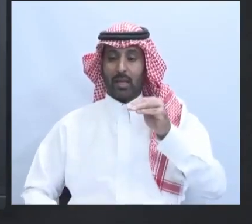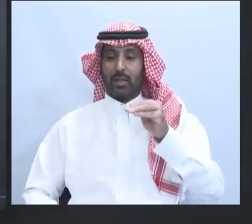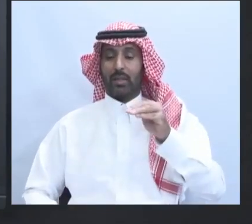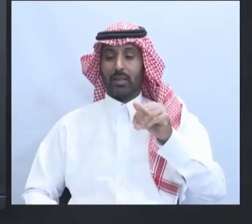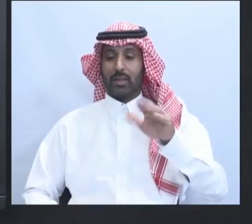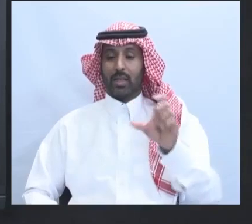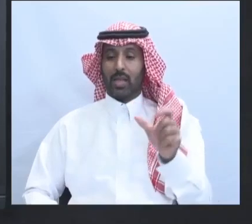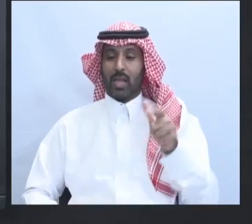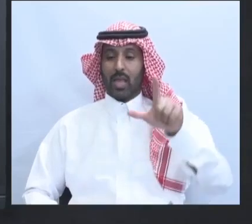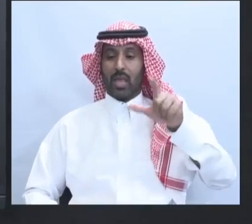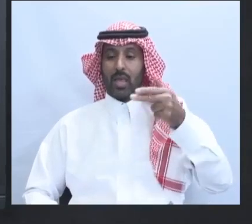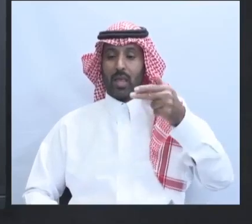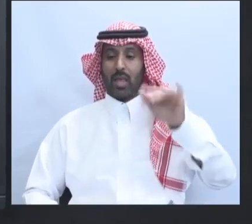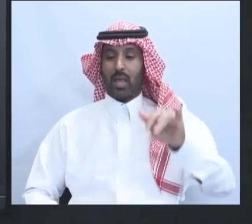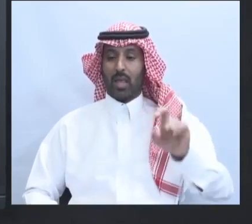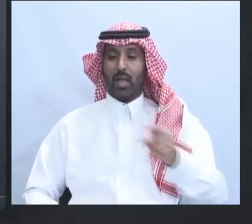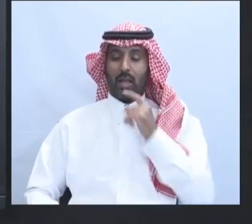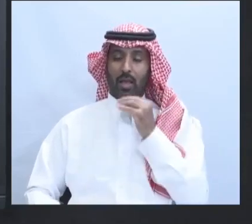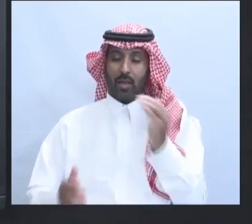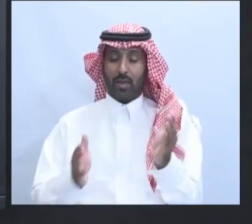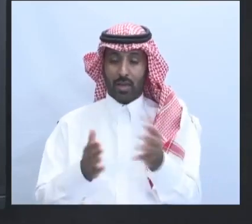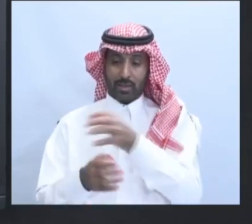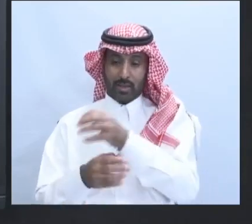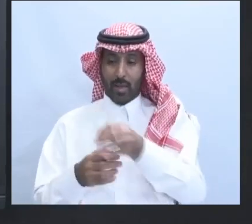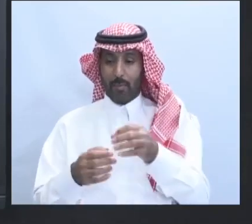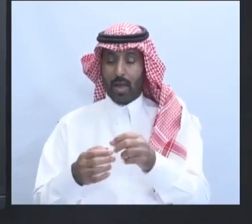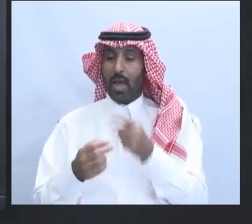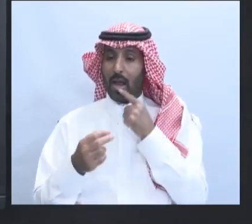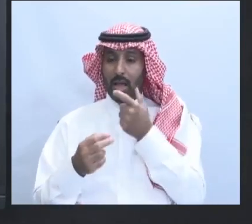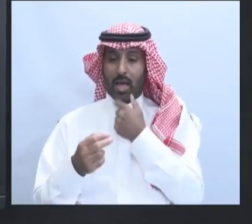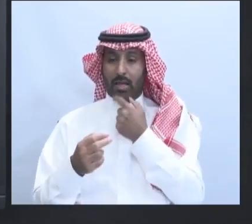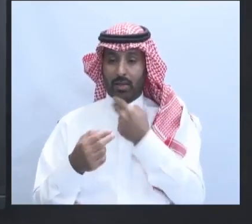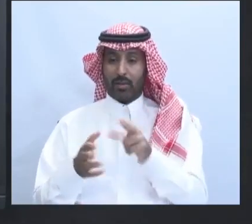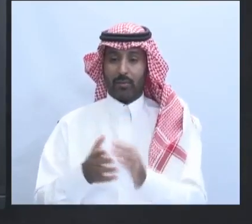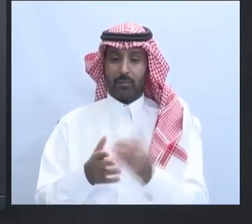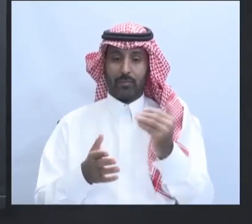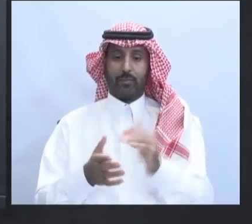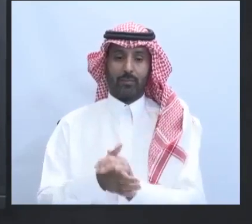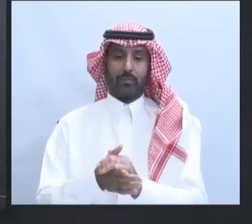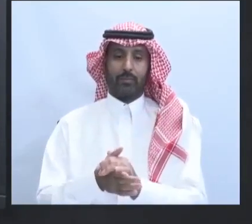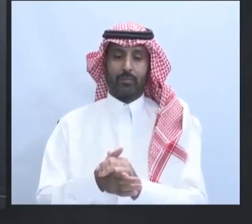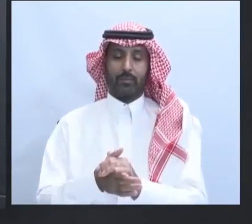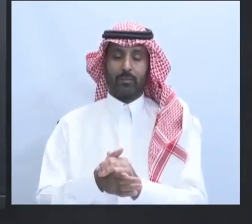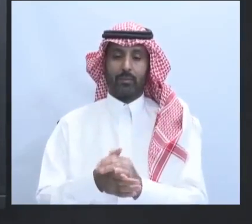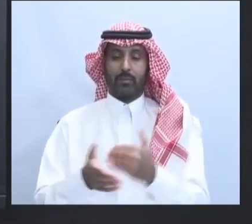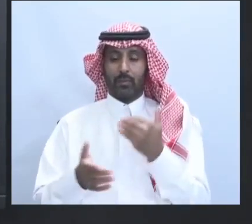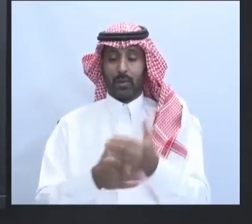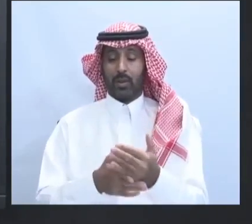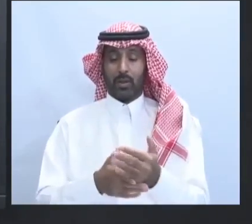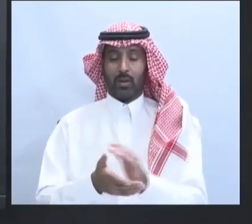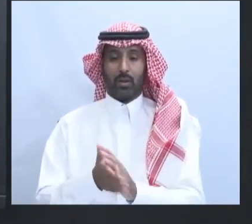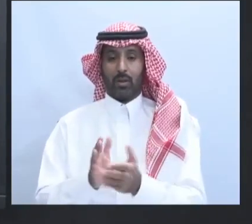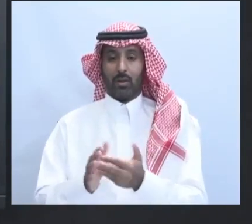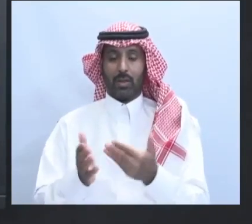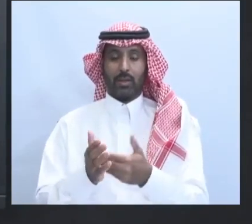لغيره فهذه اقسام الحديث المقبول ناتي بعد هذا الط الطالبات لختام